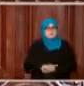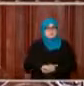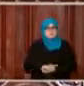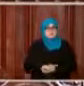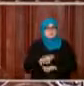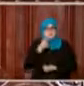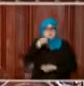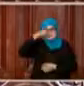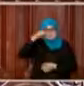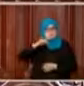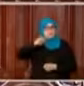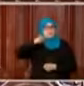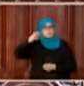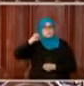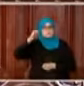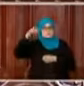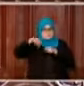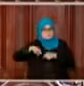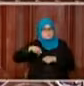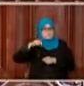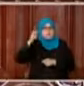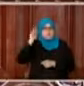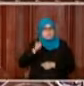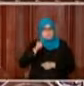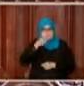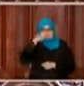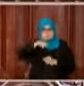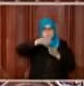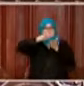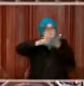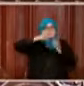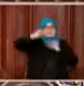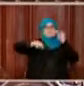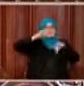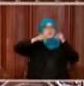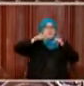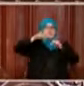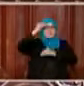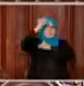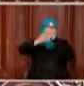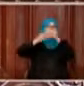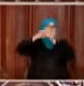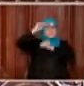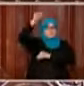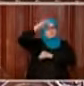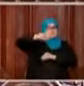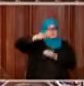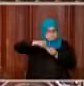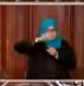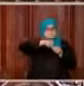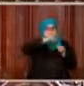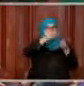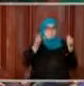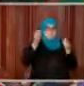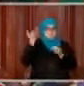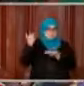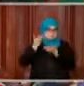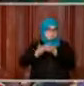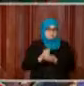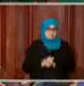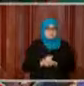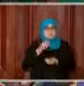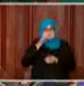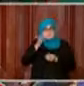ملتزمة بكل معاهداتها الدولية، وأن كان من حقها